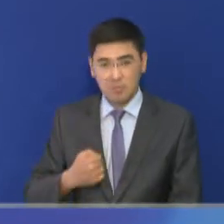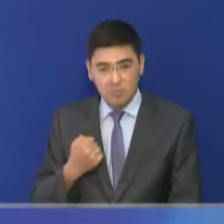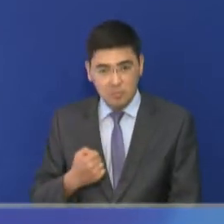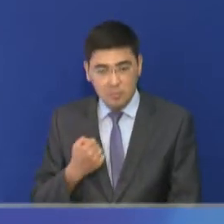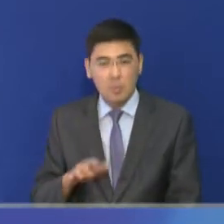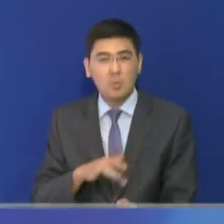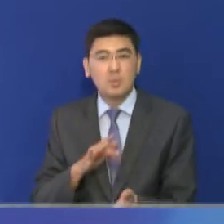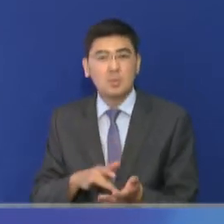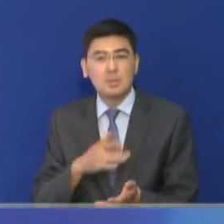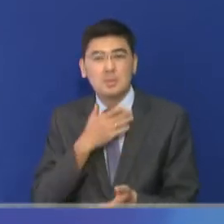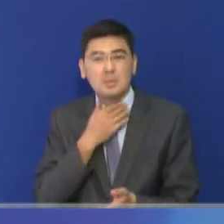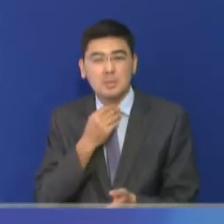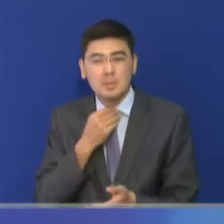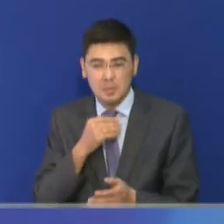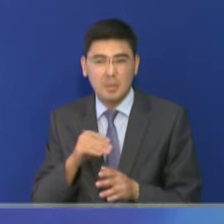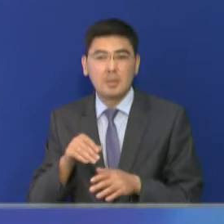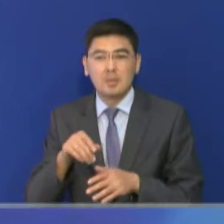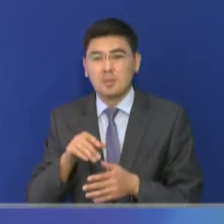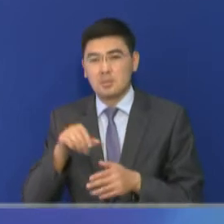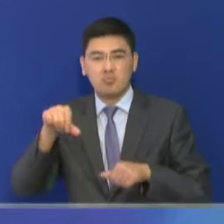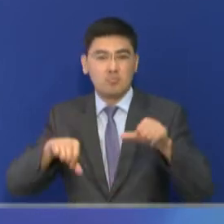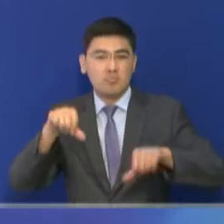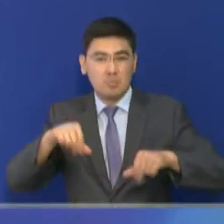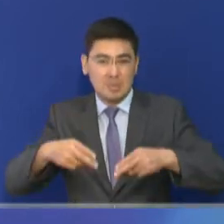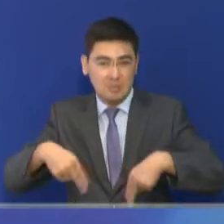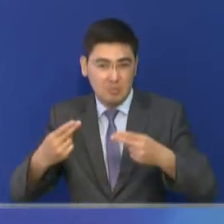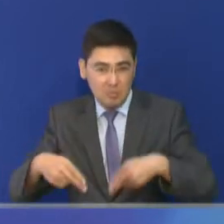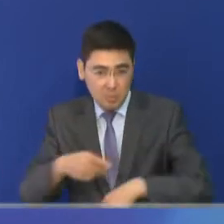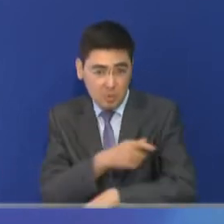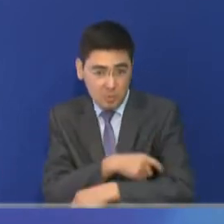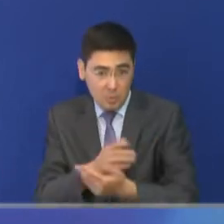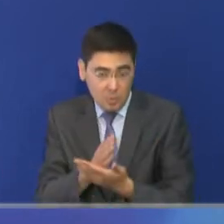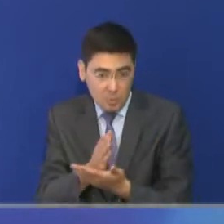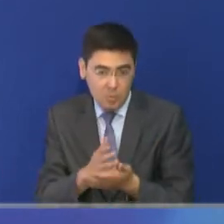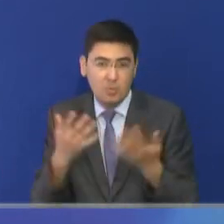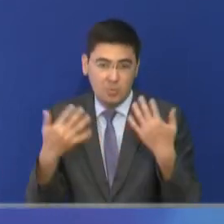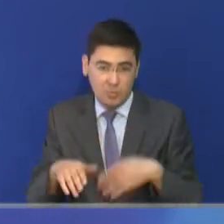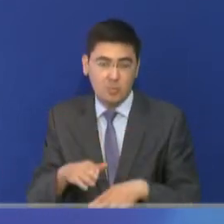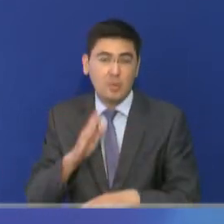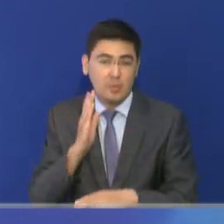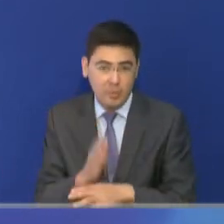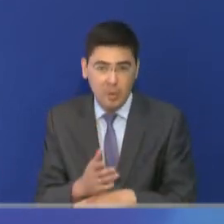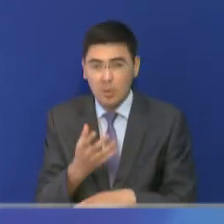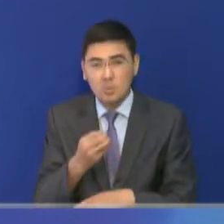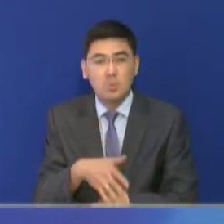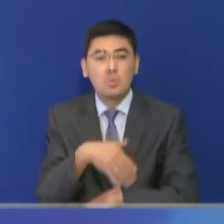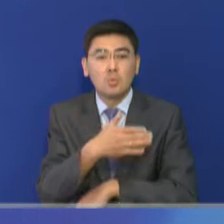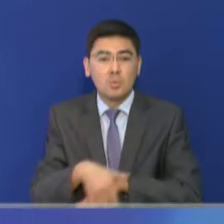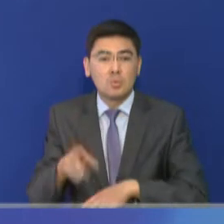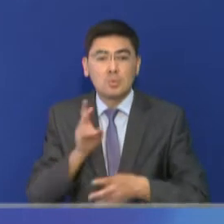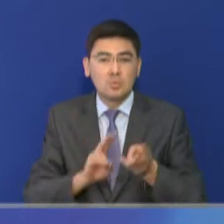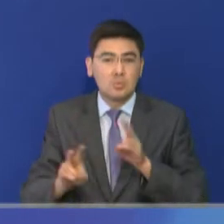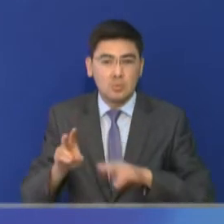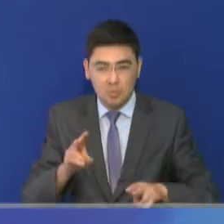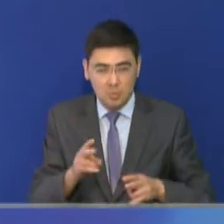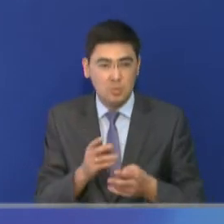Семейге өткізу бекеттеріндегі қызметтерін тоқтатты. Сонымен қатар қала көшелерін полиция қызметкерлерімен бірге патрульдеу жұмысына шықпайды. Естеріңізге